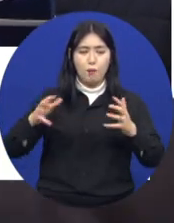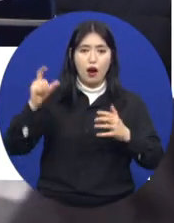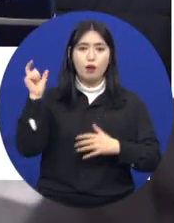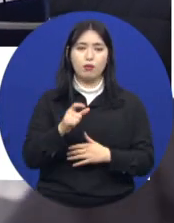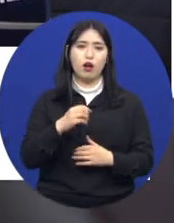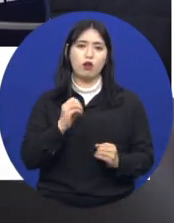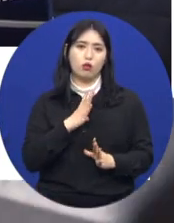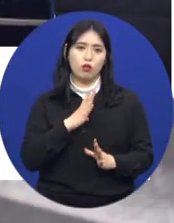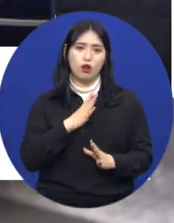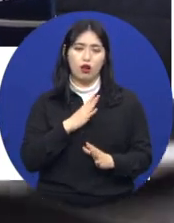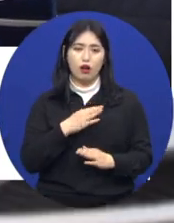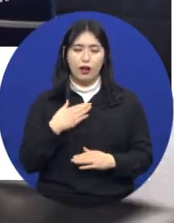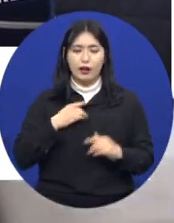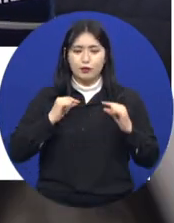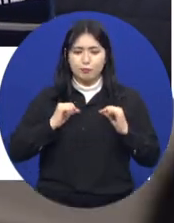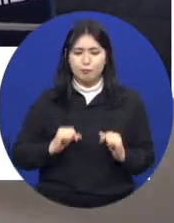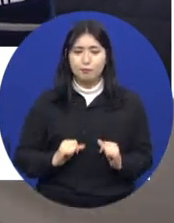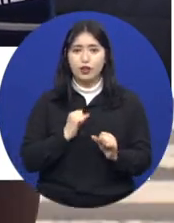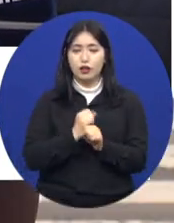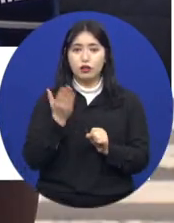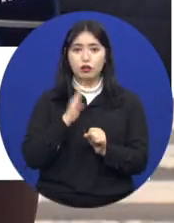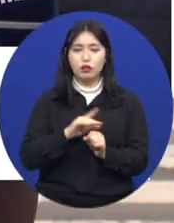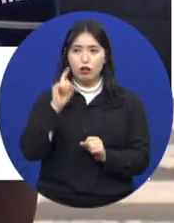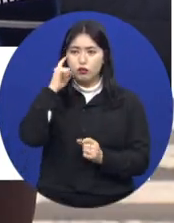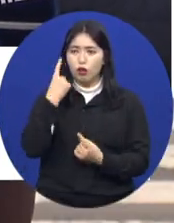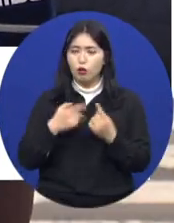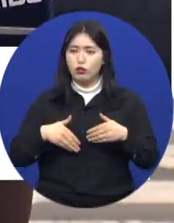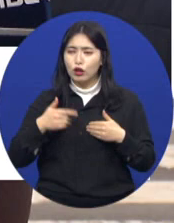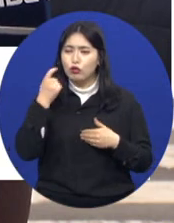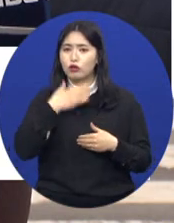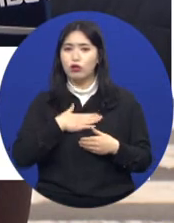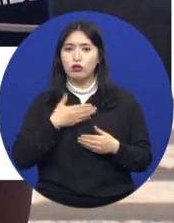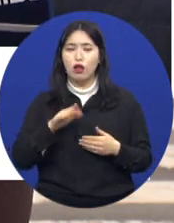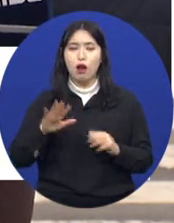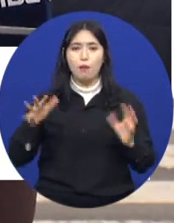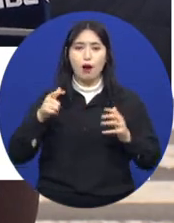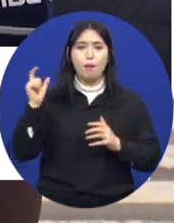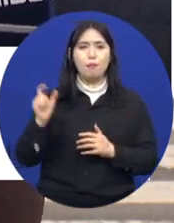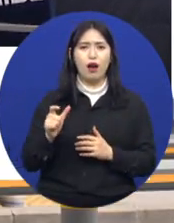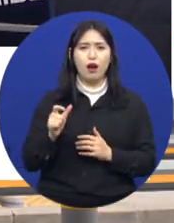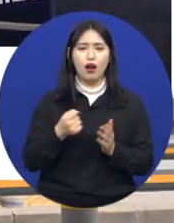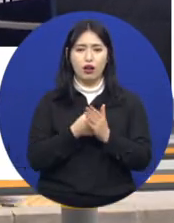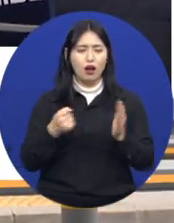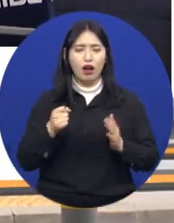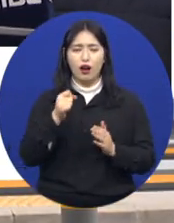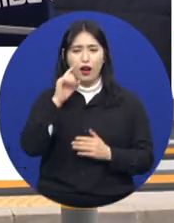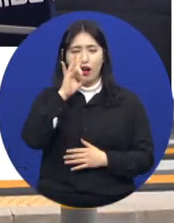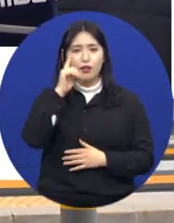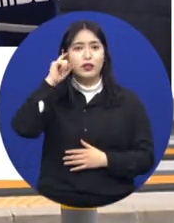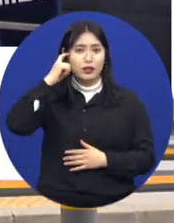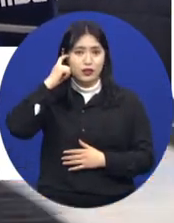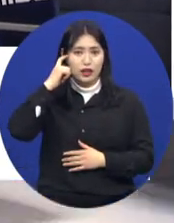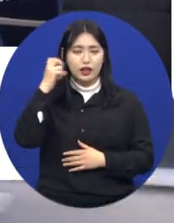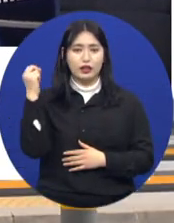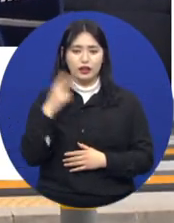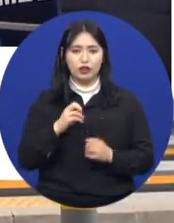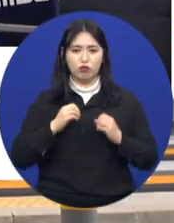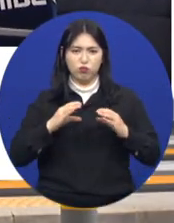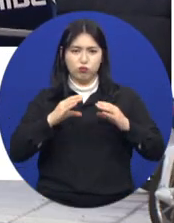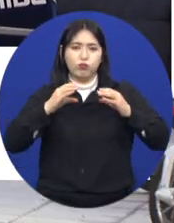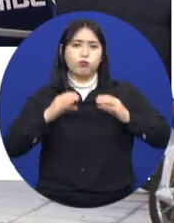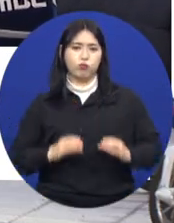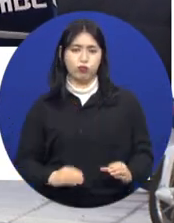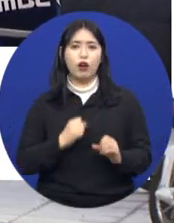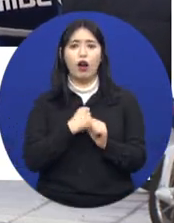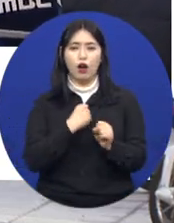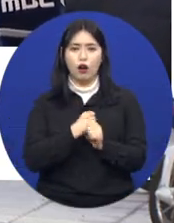되게 얇게 입고 나왔는데 생각보다 따뜻할 잘함 4 바람이 쓰더라구요 그래서 안되겠다 싶어 가지고 롱패딩 으로 어떻게 다시